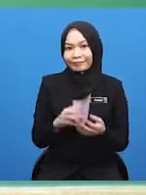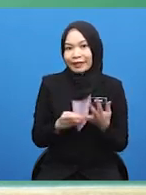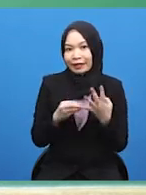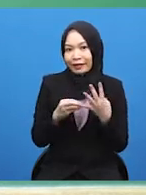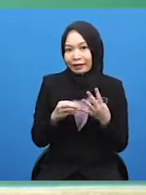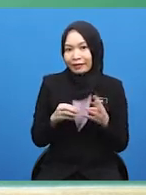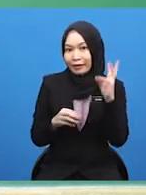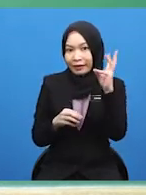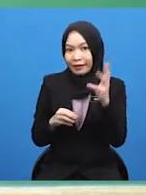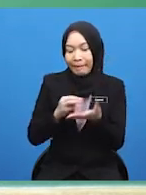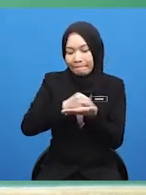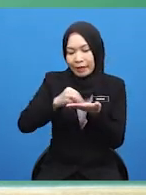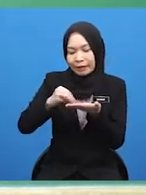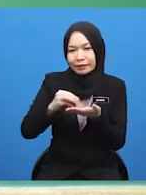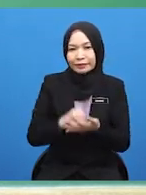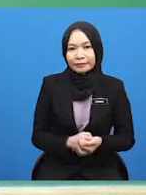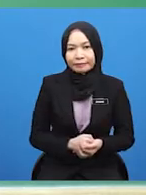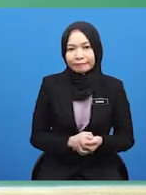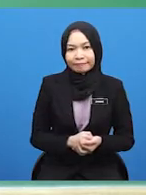marker.